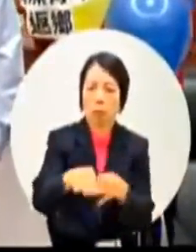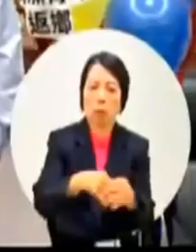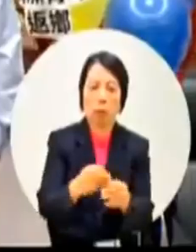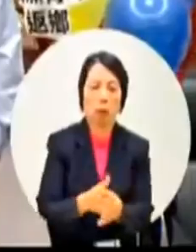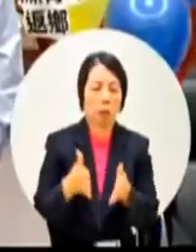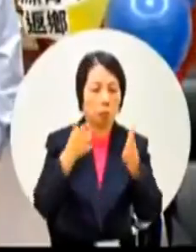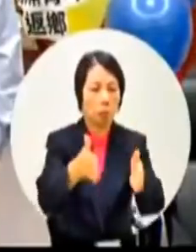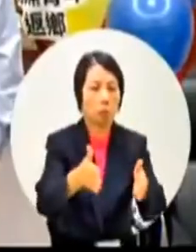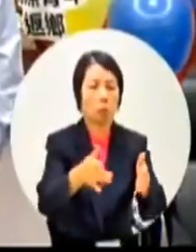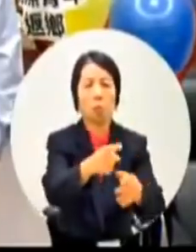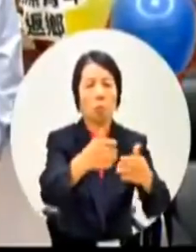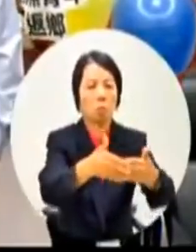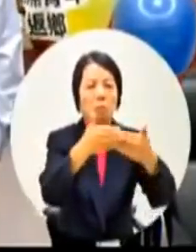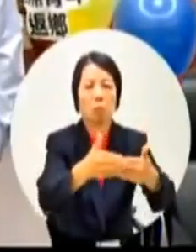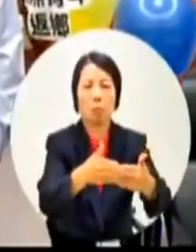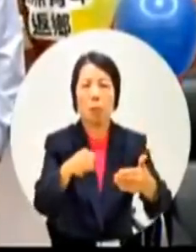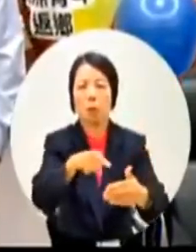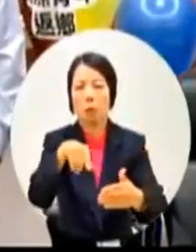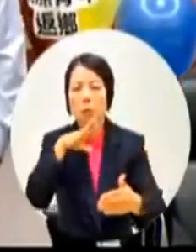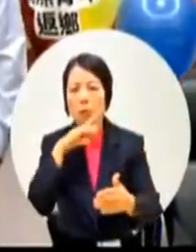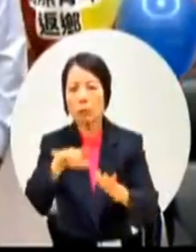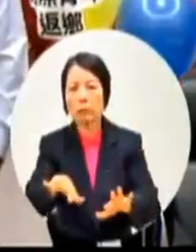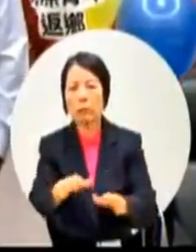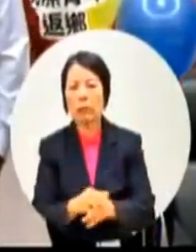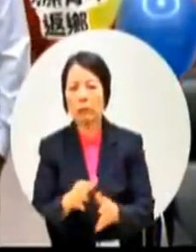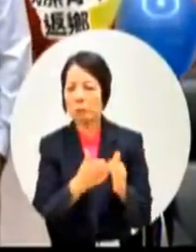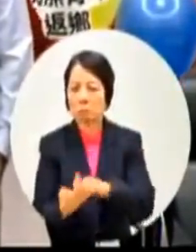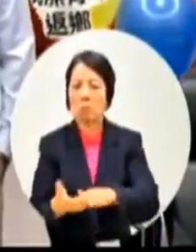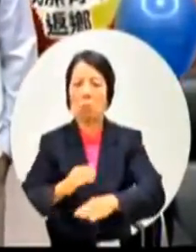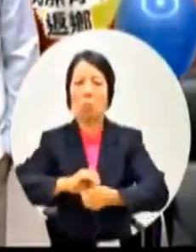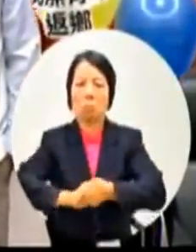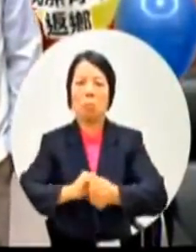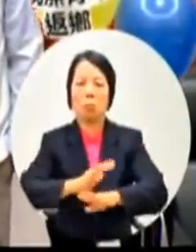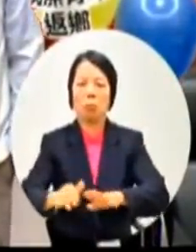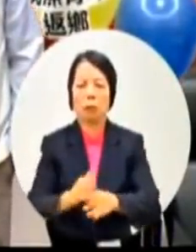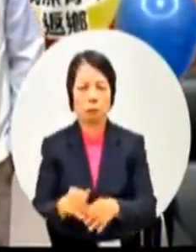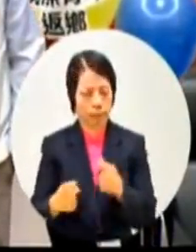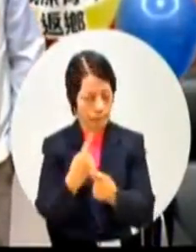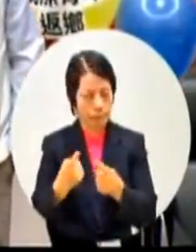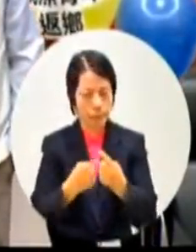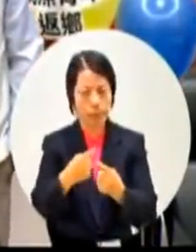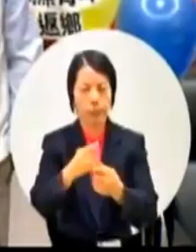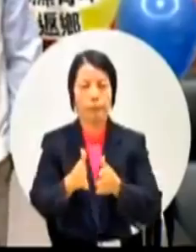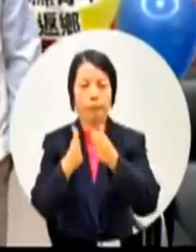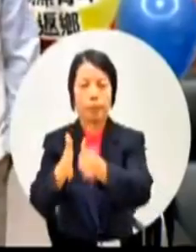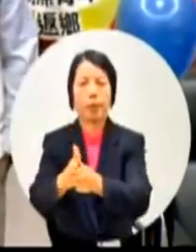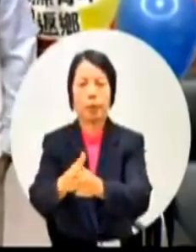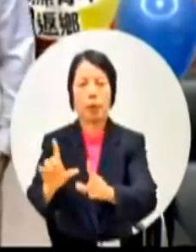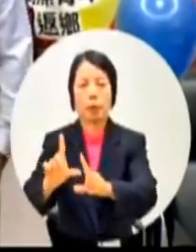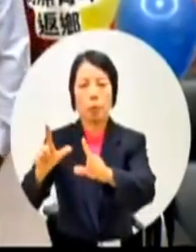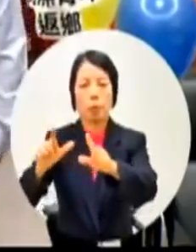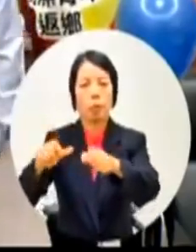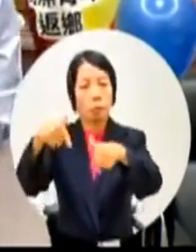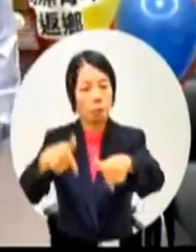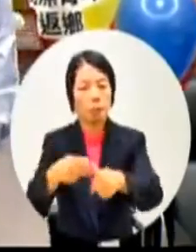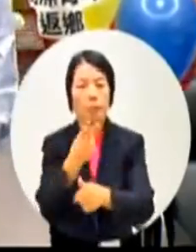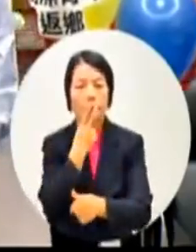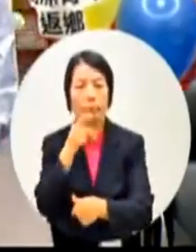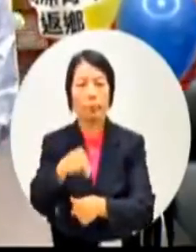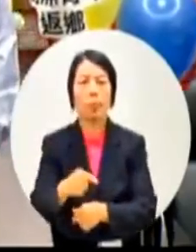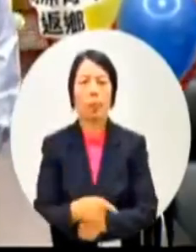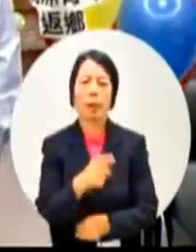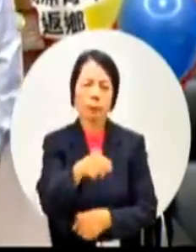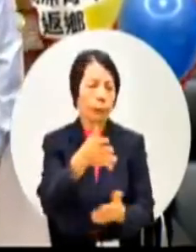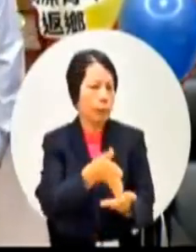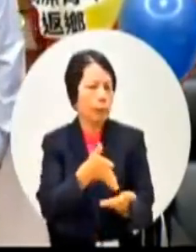你有走向世界各国？所以吼，我听起来你的讲话，我无法度接受啦。吼，因为习近平讲得很清